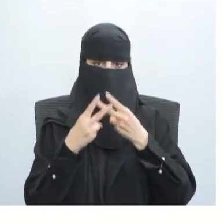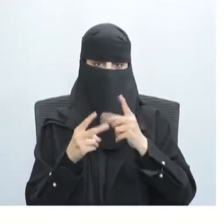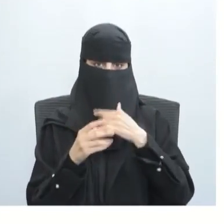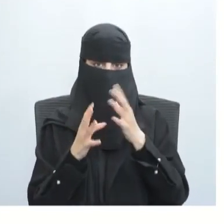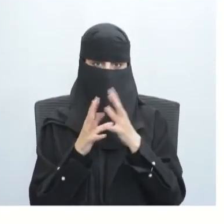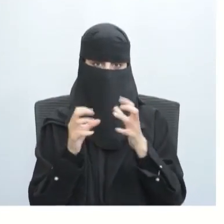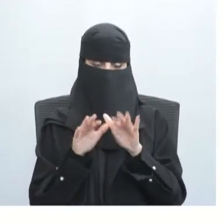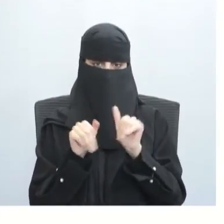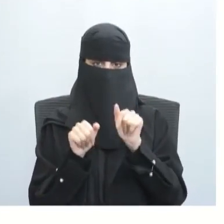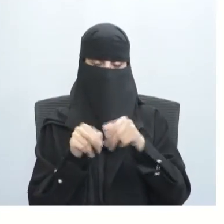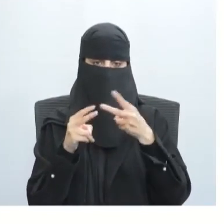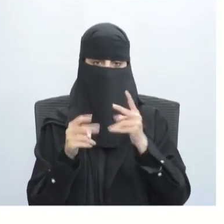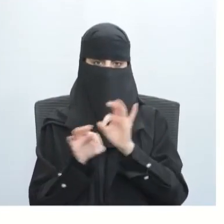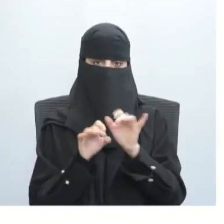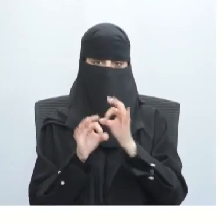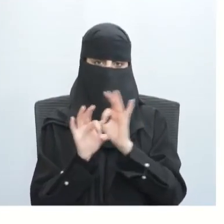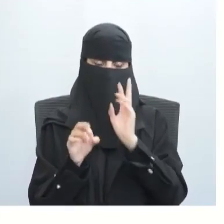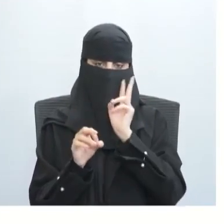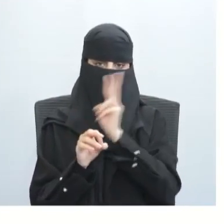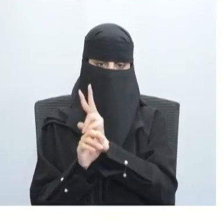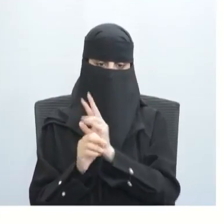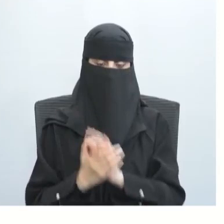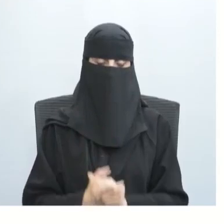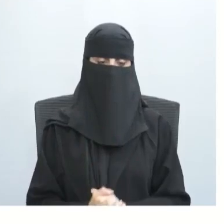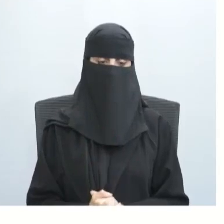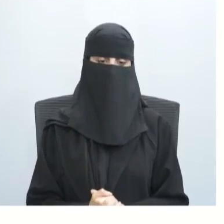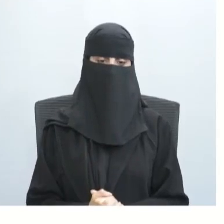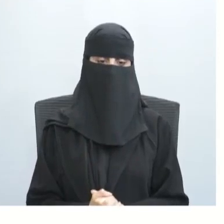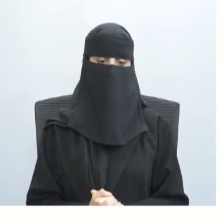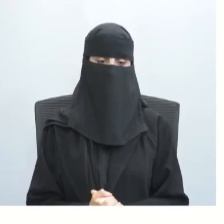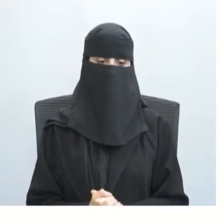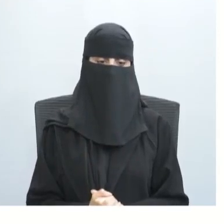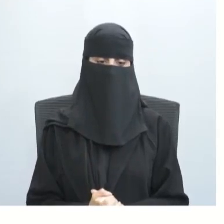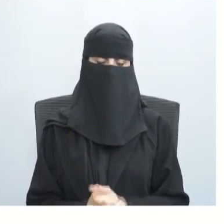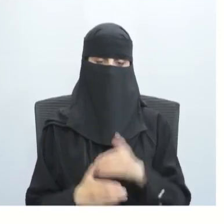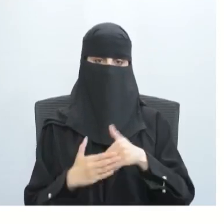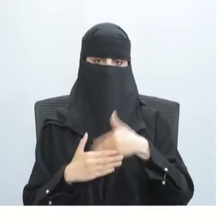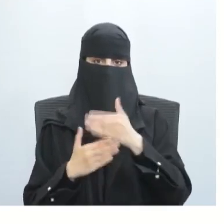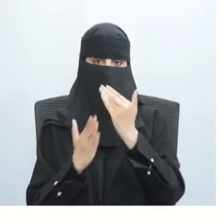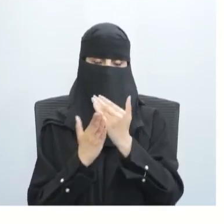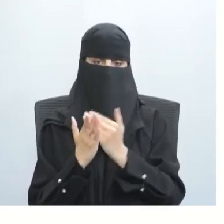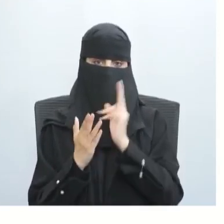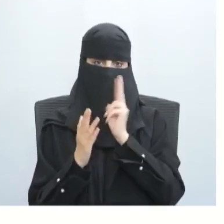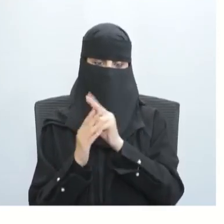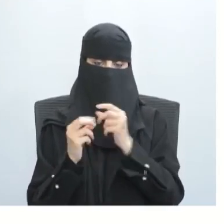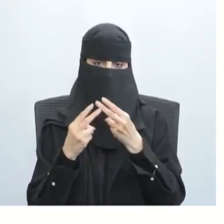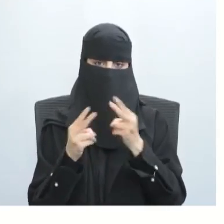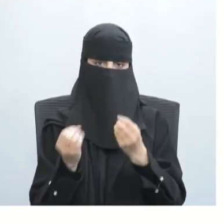مرشح موازنه اللون الابيض بعد فتح البرنامج ومن